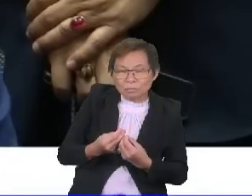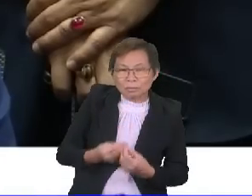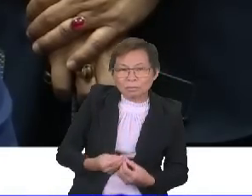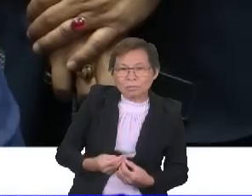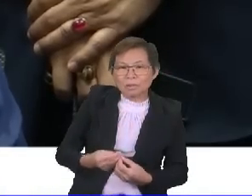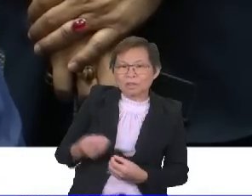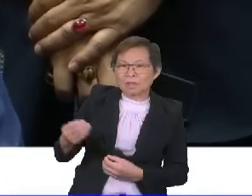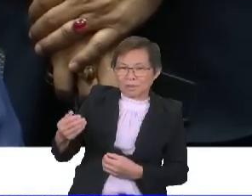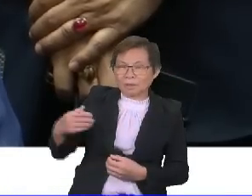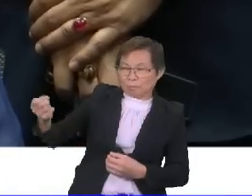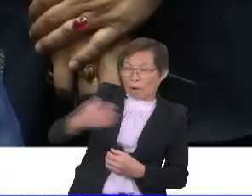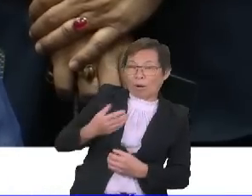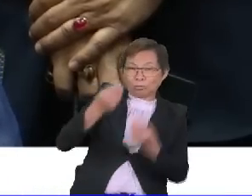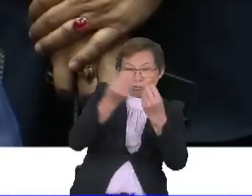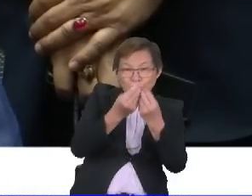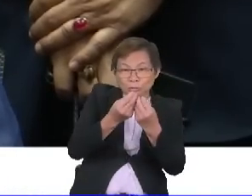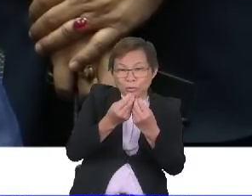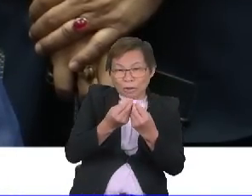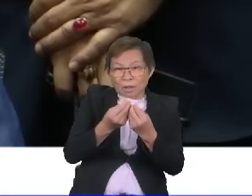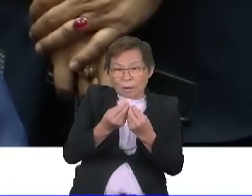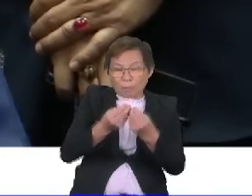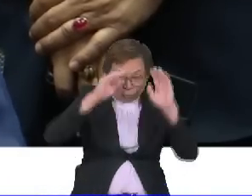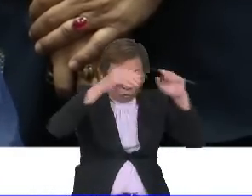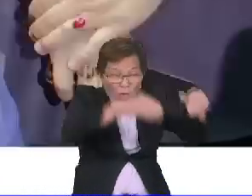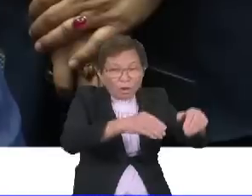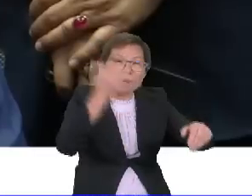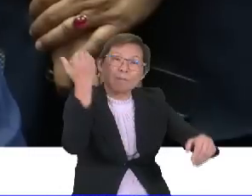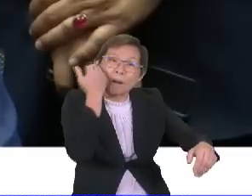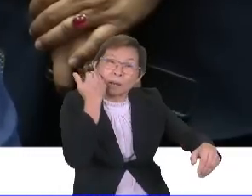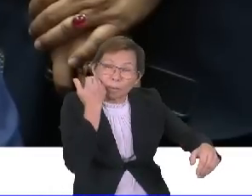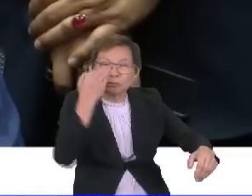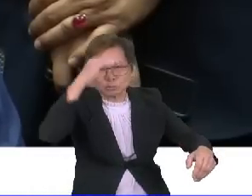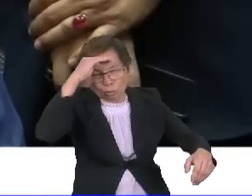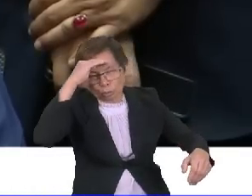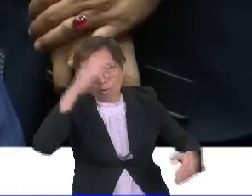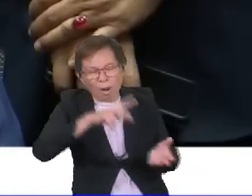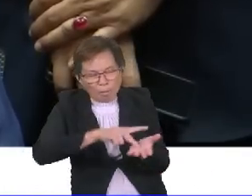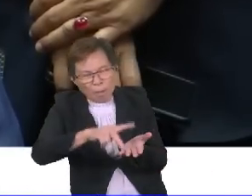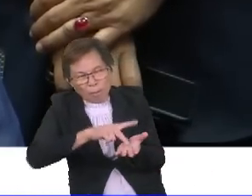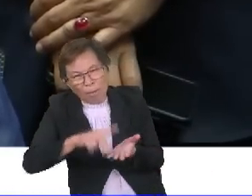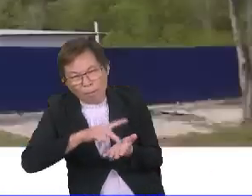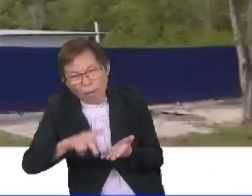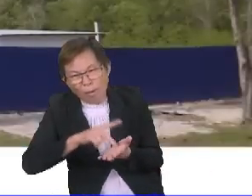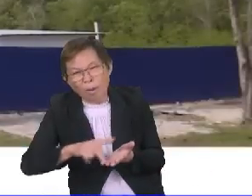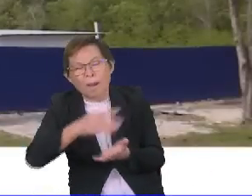fokus kepada mahkamah tetapi dalam pembelanjaan